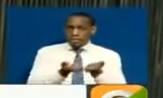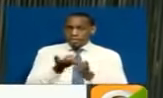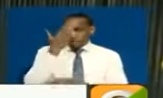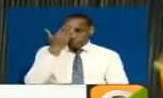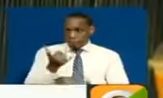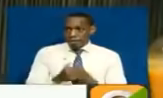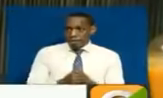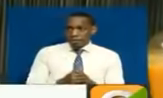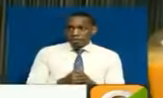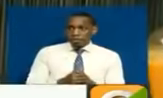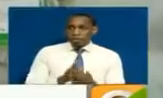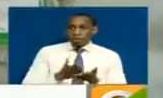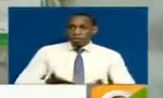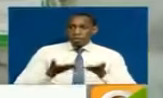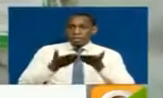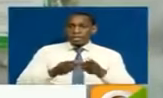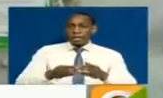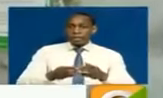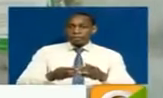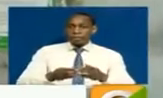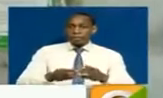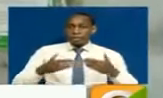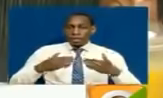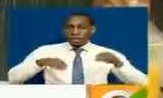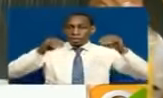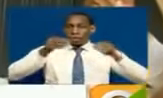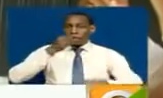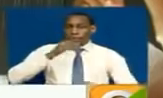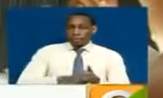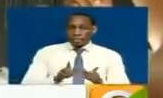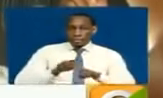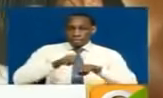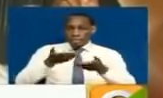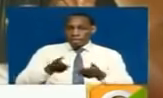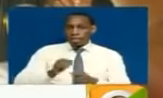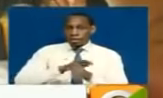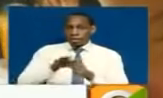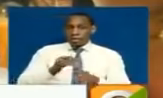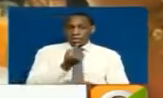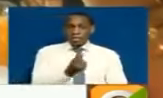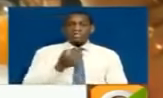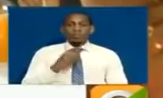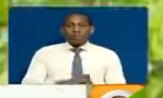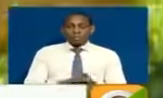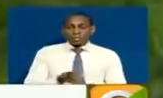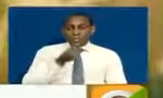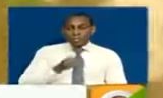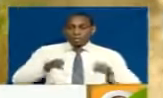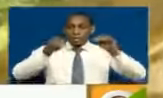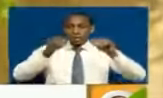ni kwa sababu tunapeana chakula healthy. Na sasa hii wakati wa corona kila mtu anajaribu kula chakula